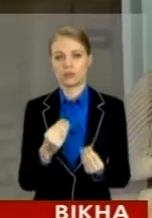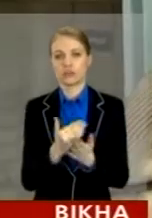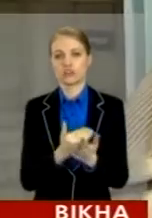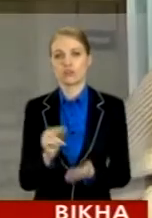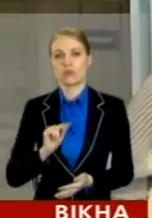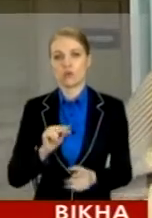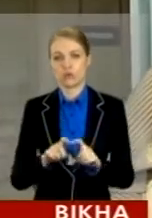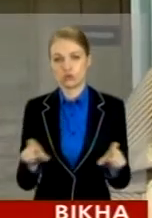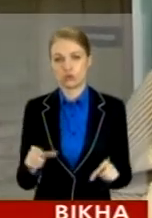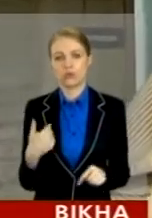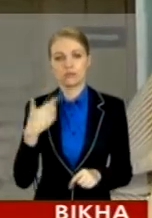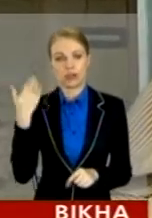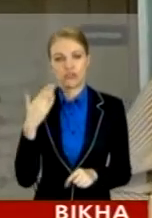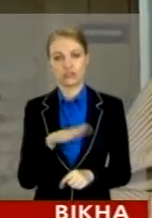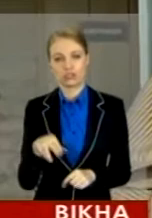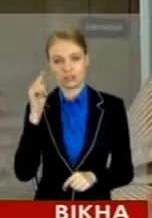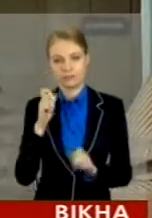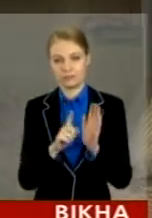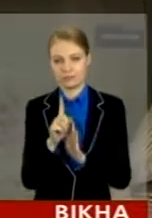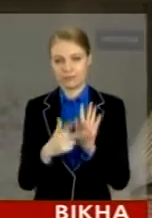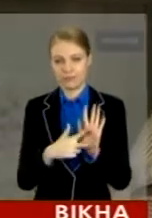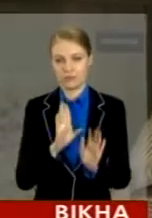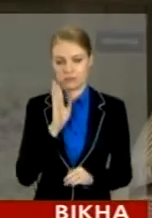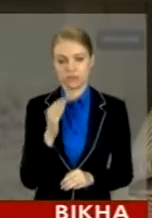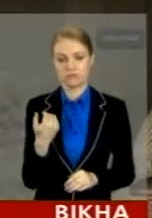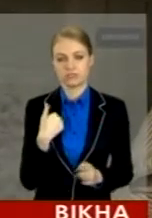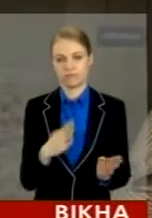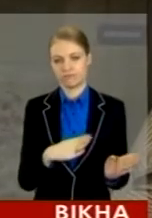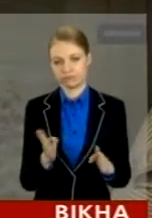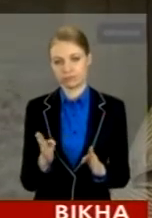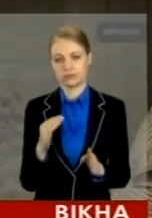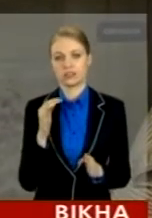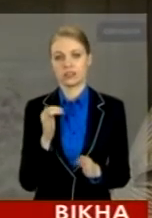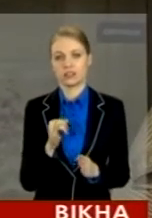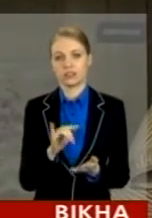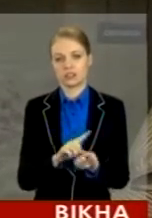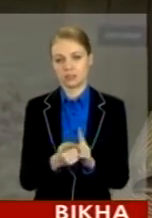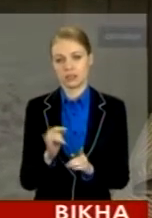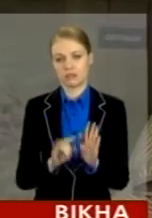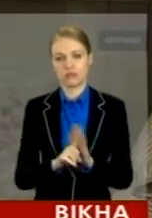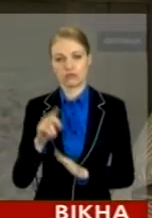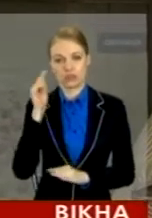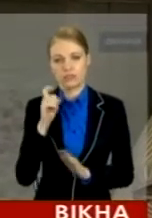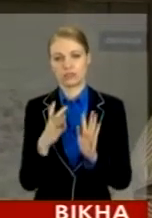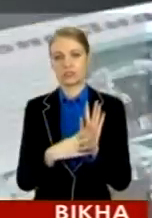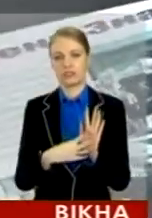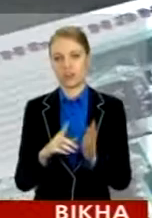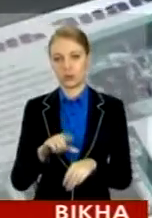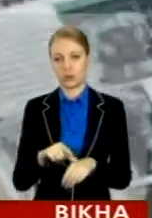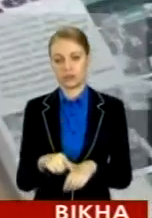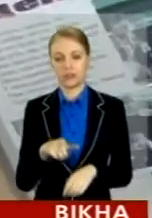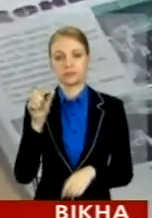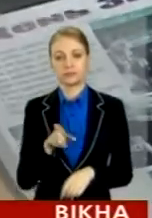роботи школи Ми раніше діти навчалися з 8 години ми змінили режим роботи школи і почали навчання з 9-ї години